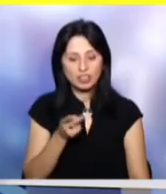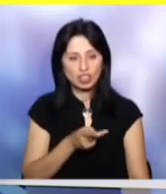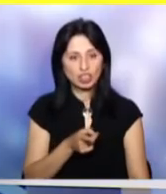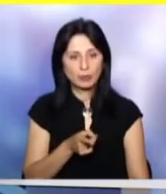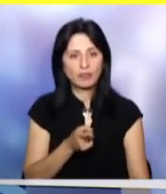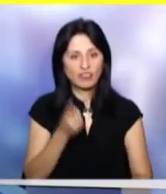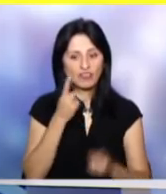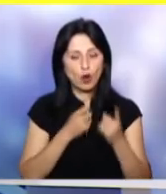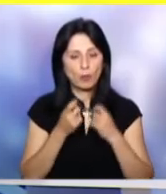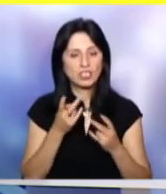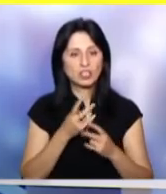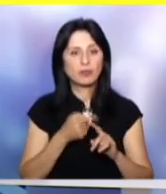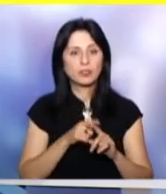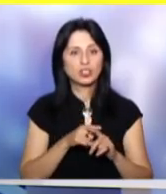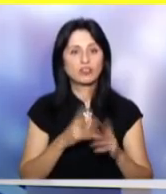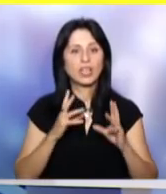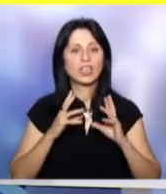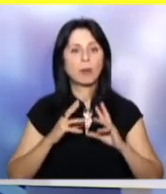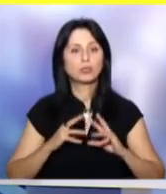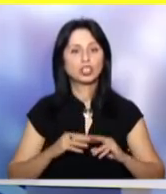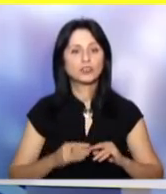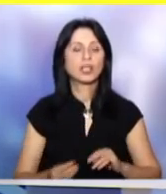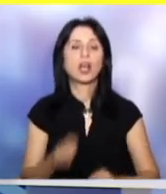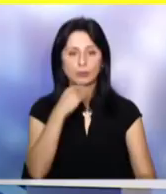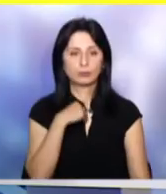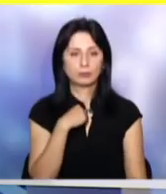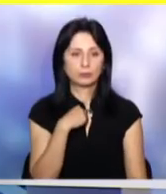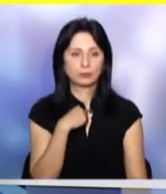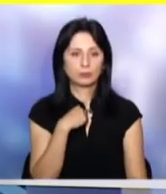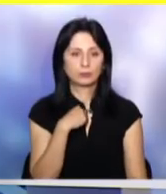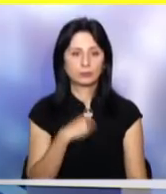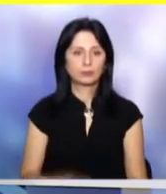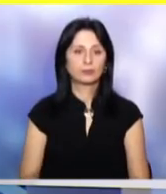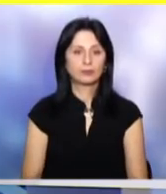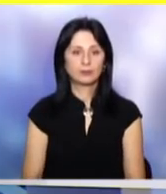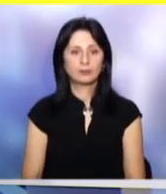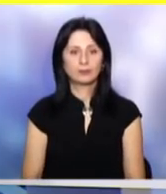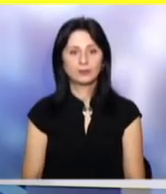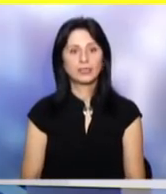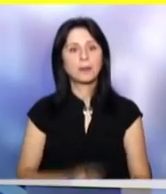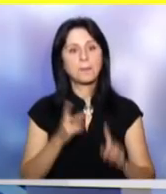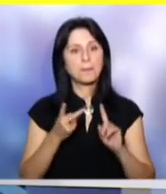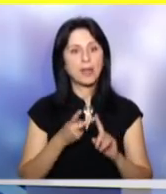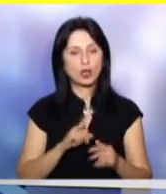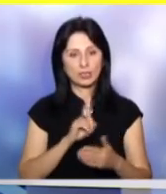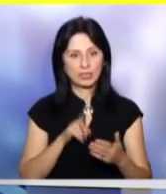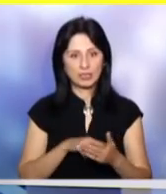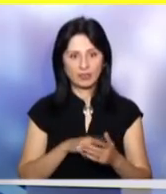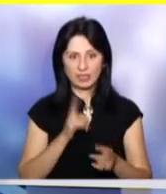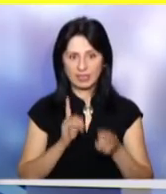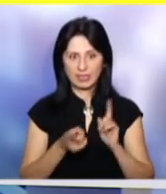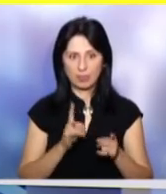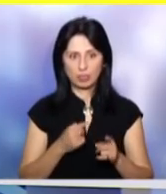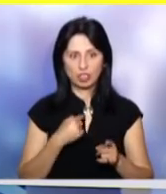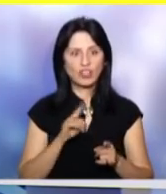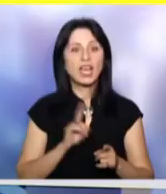ჭირდება, ეს ინფორმაცია ჭირდება იმისათვის, რომ დამშვიდდეს და ეს პროდუქტი უფრო მისაღები გახდეს მისთვის. მეორე საკითხია სინამდვილეში